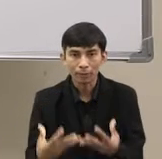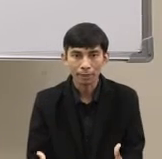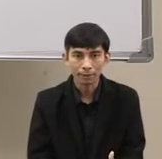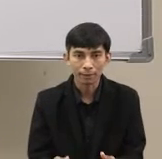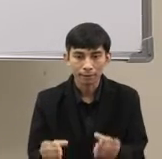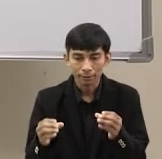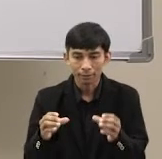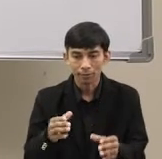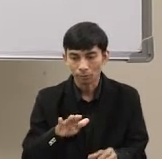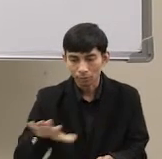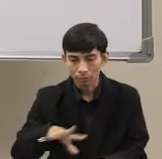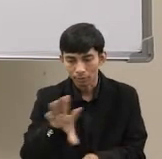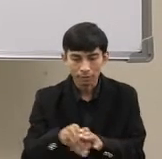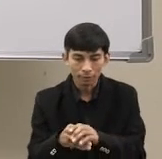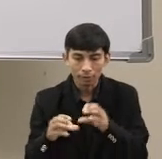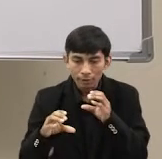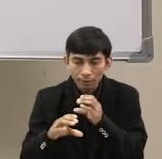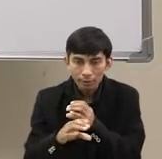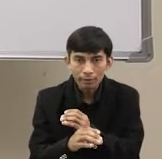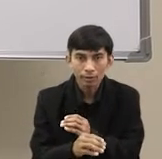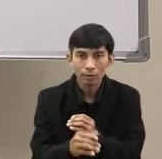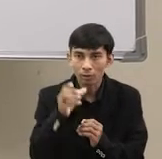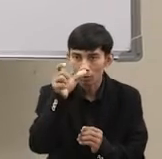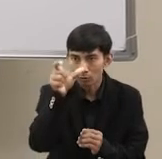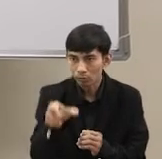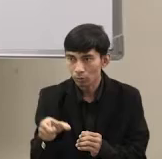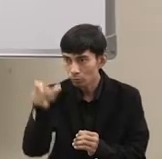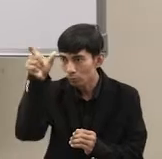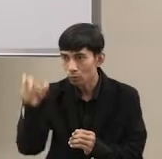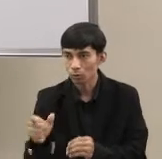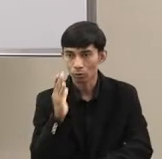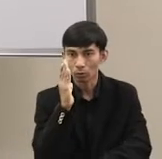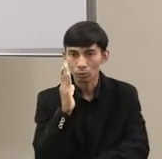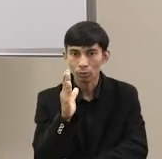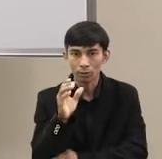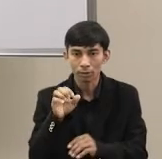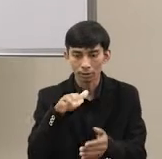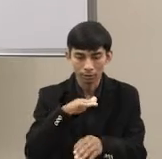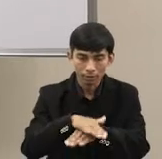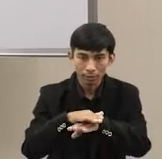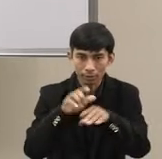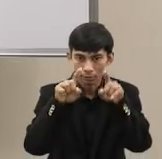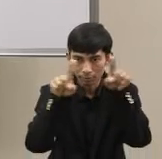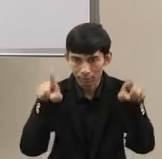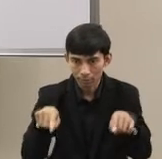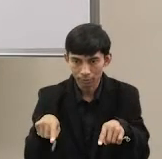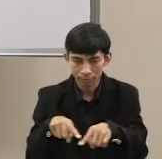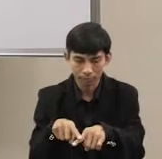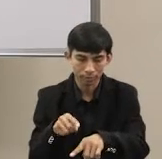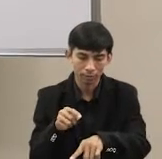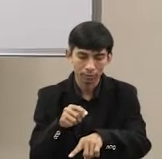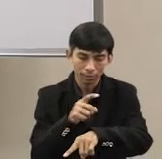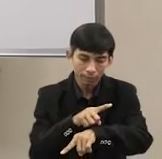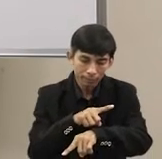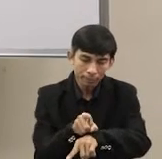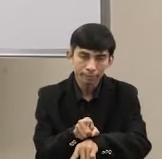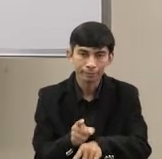nế, chua chó, nơi lươi cà đá chân luôn được bọc cồn. Rồi dạ bê môi nế tì.